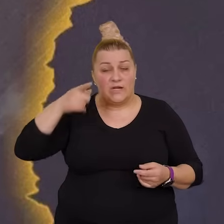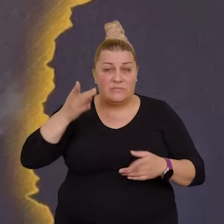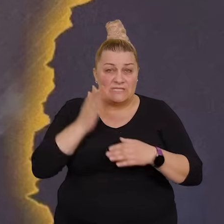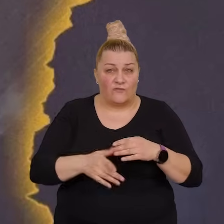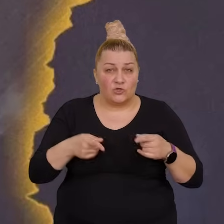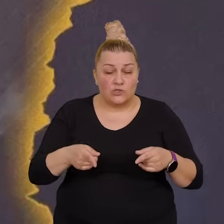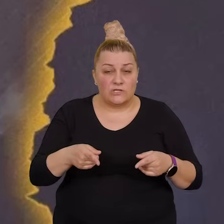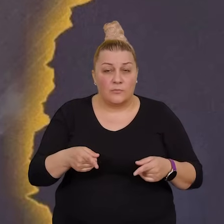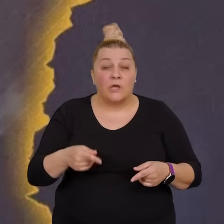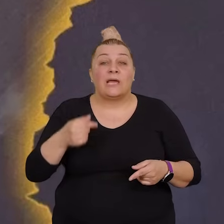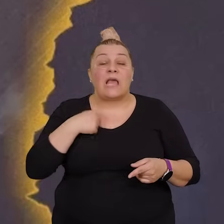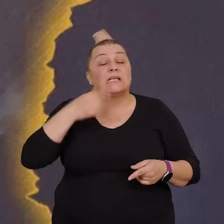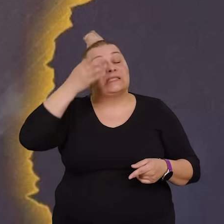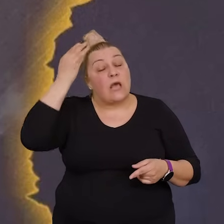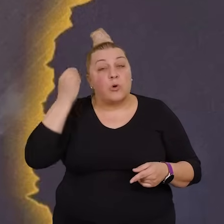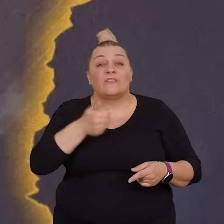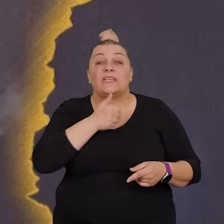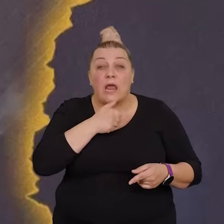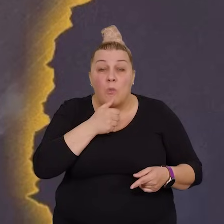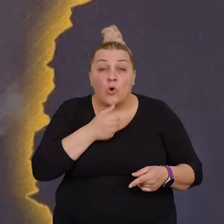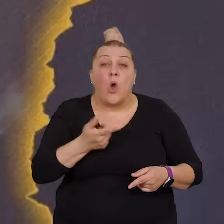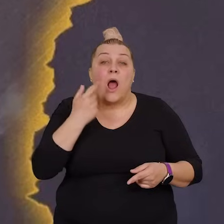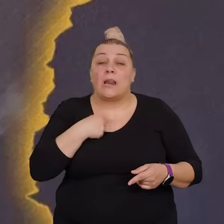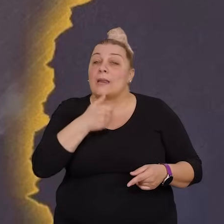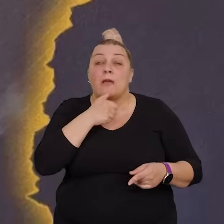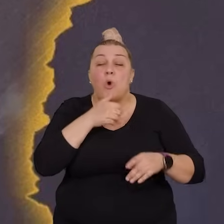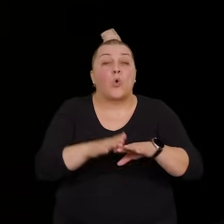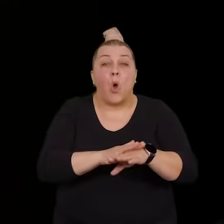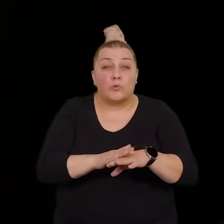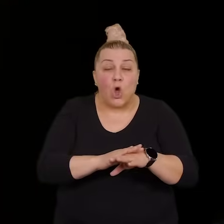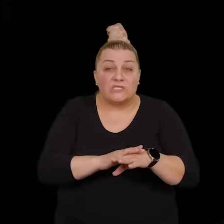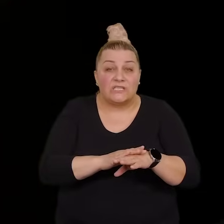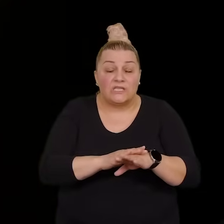tim film završava, on kaže, ja zaboraviti ne mogu, kaže, ne mogu ni oprostiti. Jer